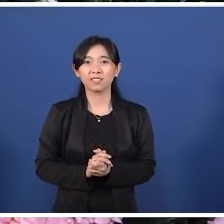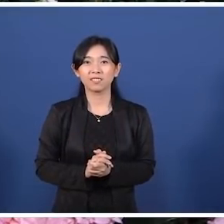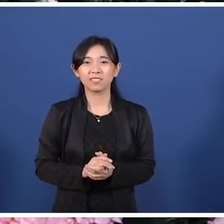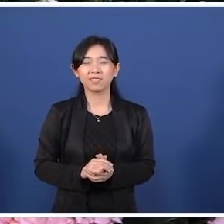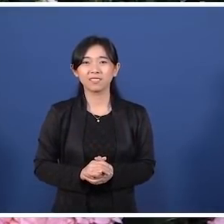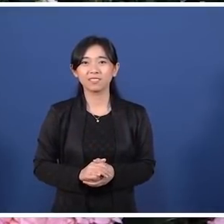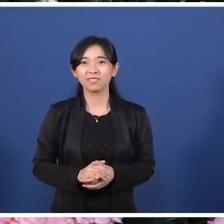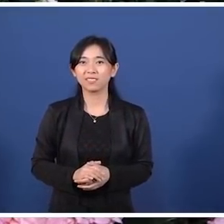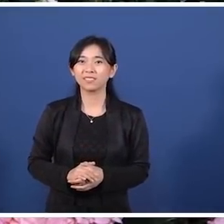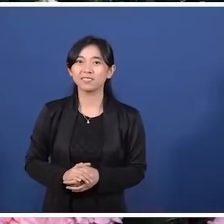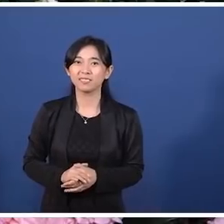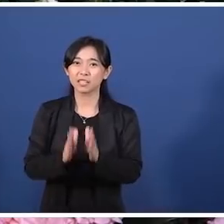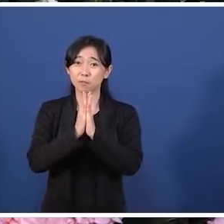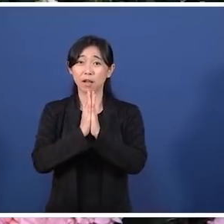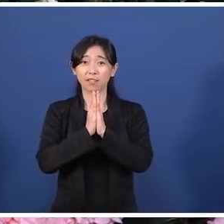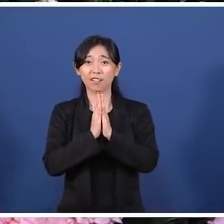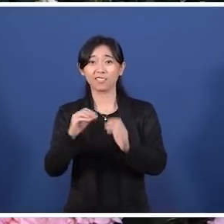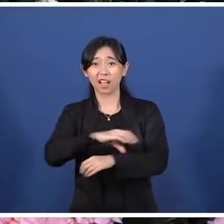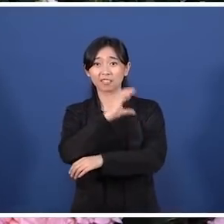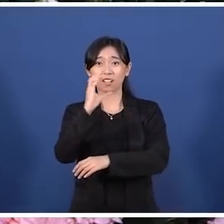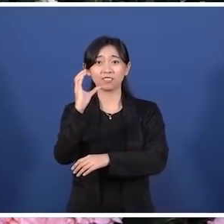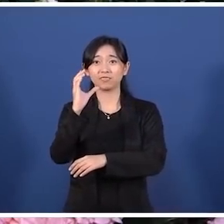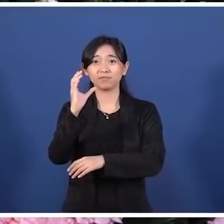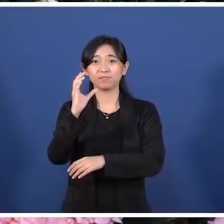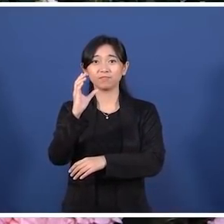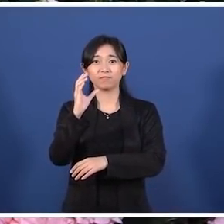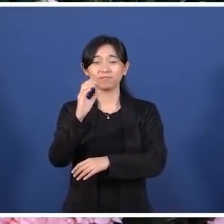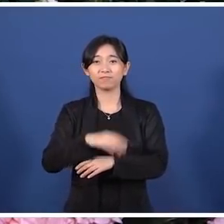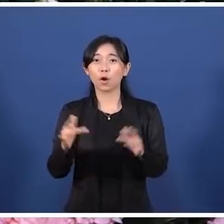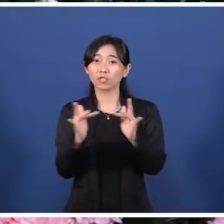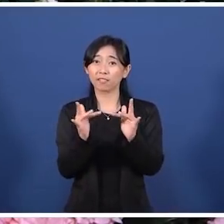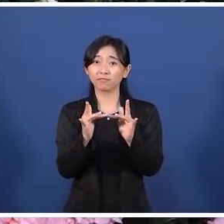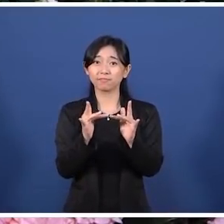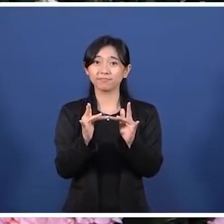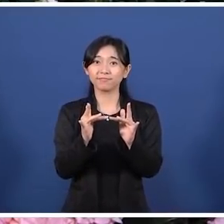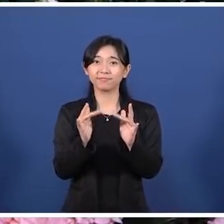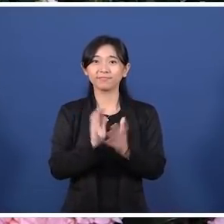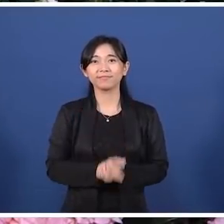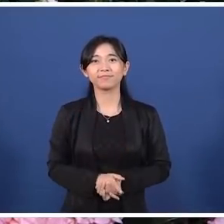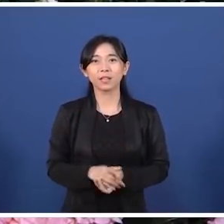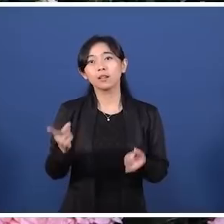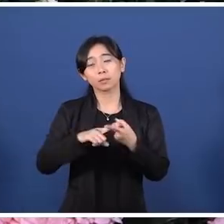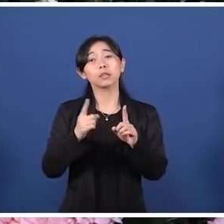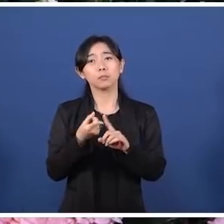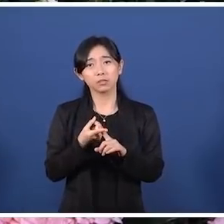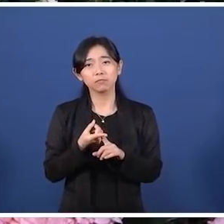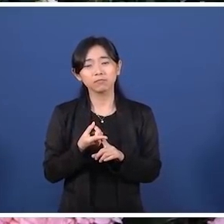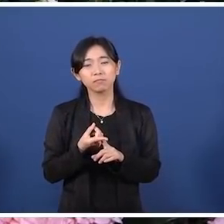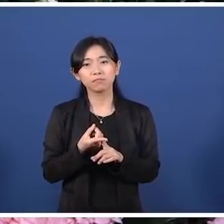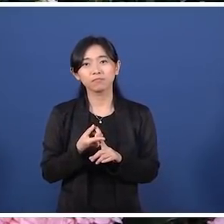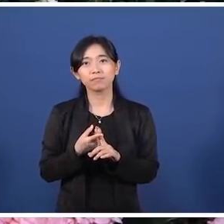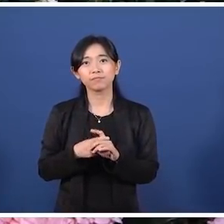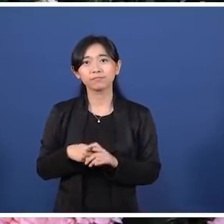dengan cara-cara yang seperti biasa kita lakukan pada tahun-tahun yang lalu. Saudara-saudara yang dikasihi oleh Tuhan,